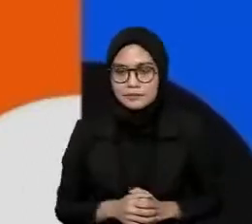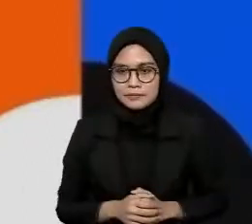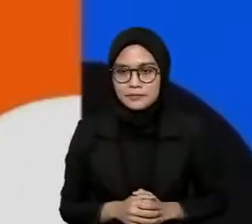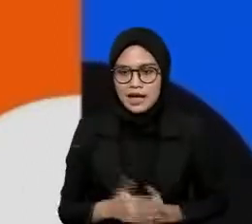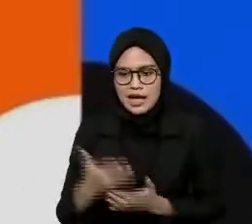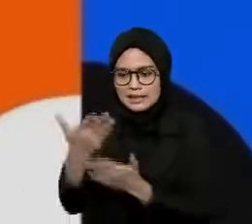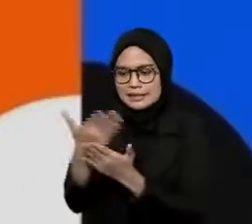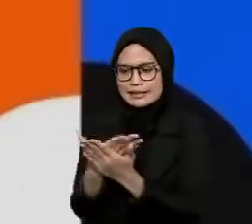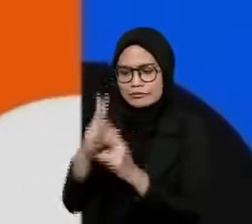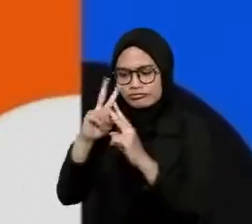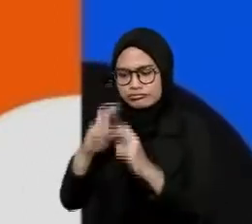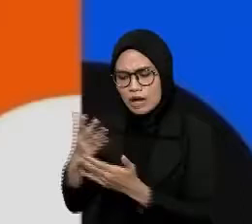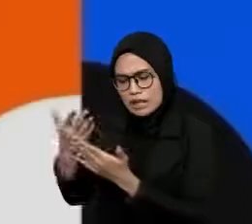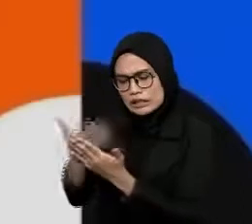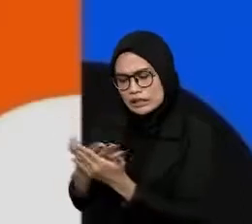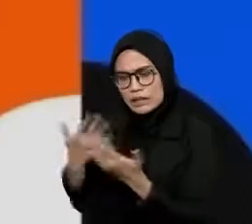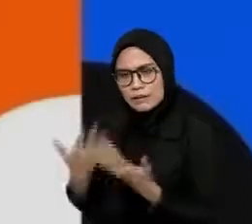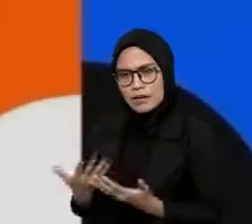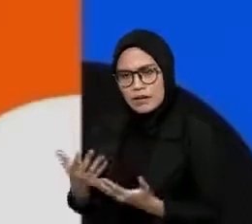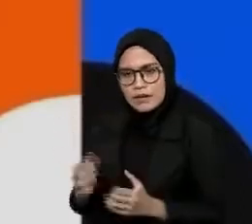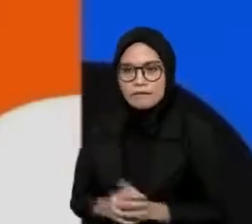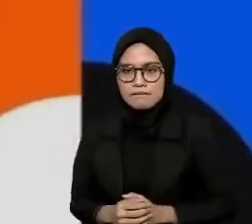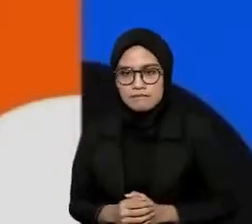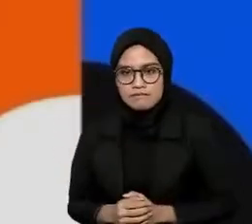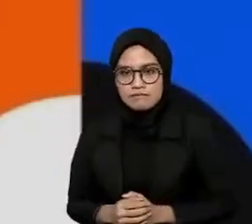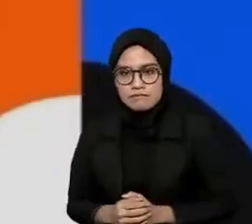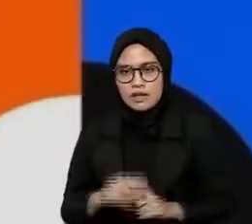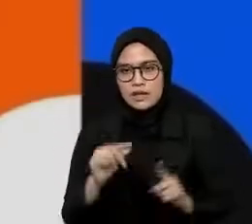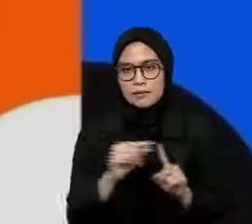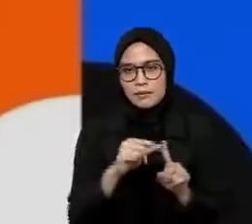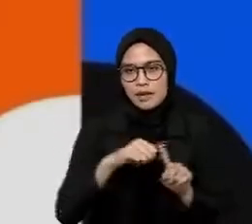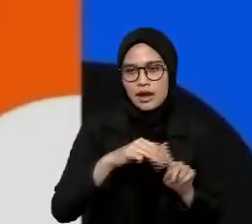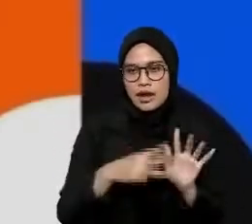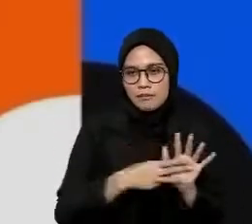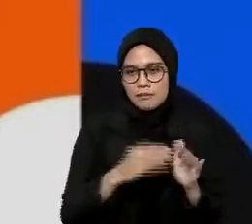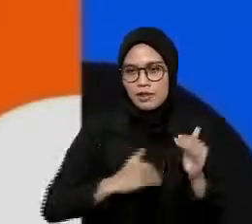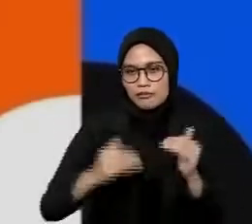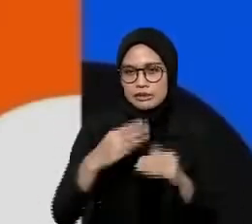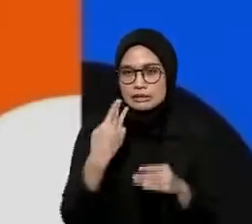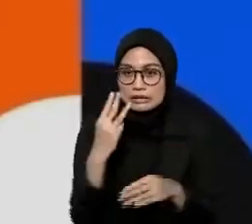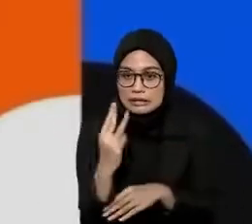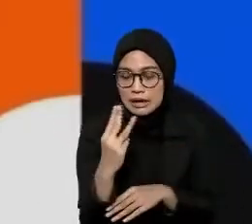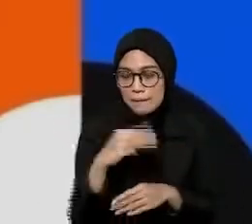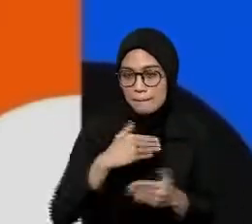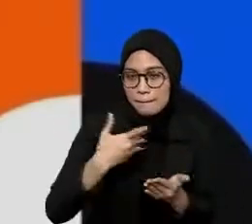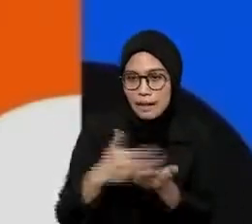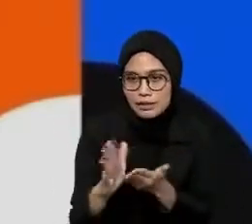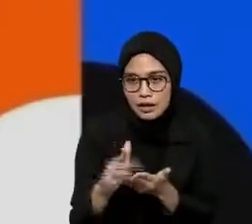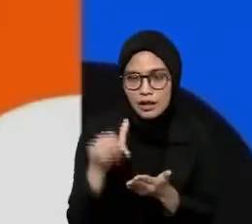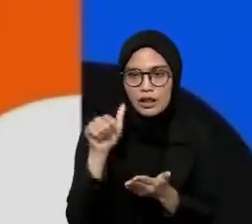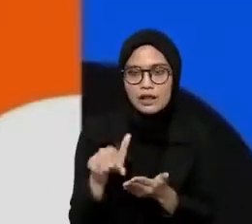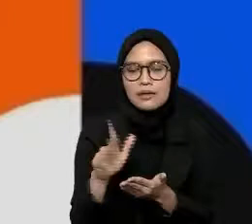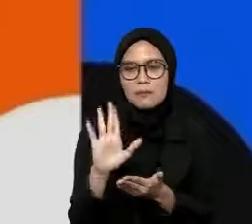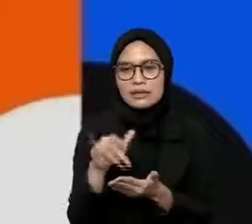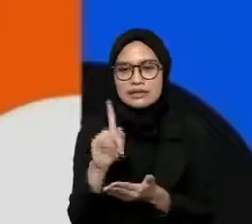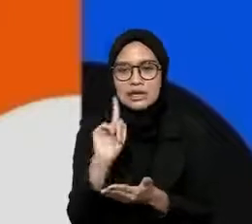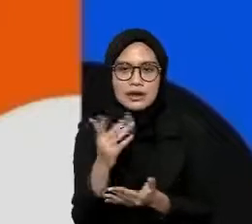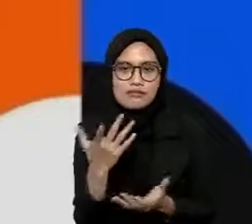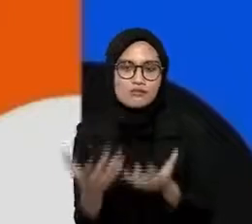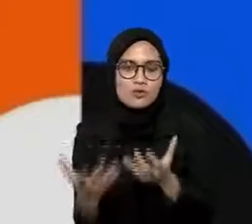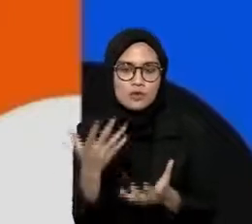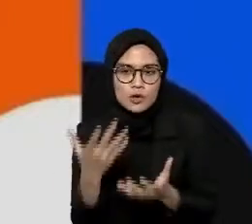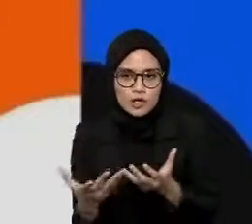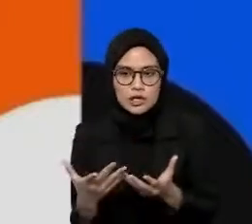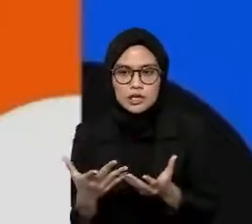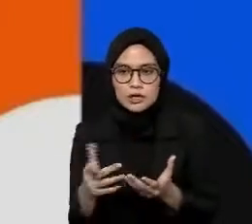memperlihatkan bahwa dengan dibatalkannya PPKM level 3 di seluruh Indonesia, masih terdapat potensi pergerakan